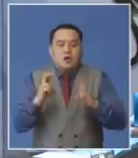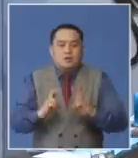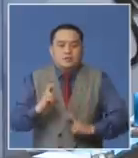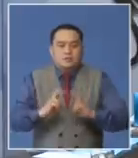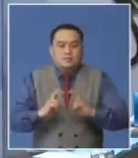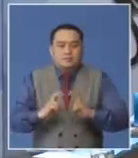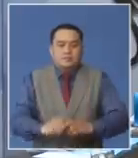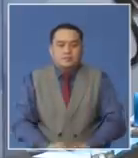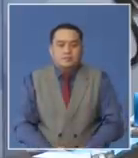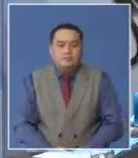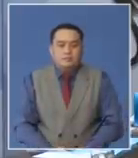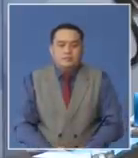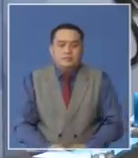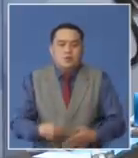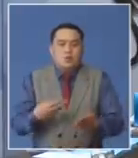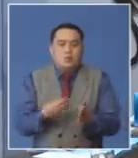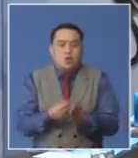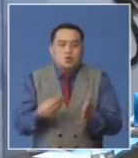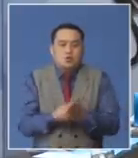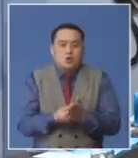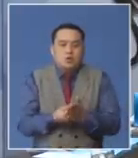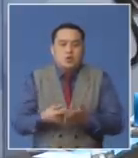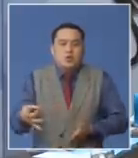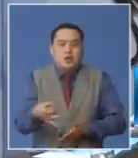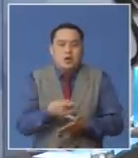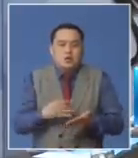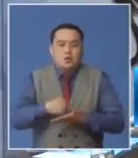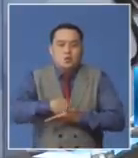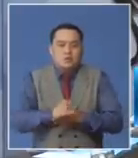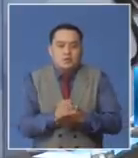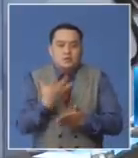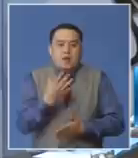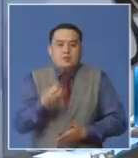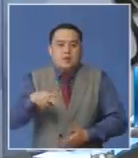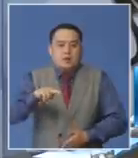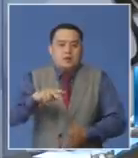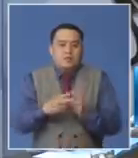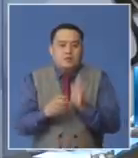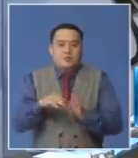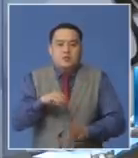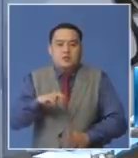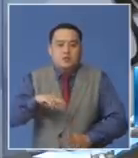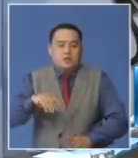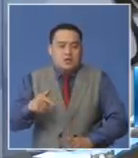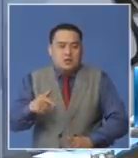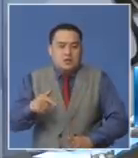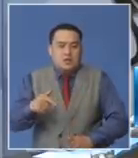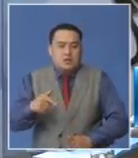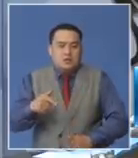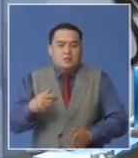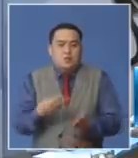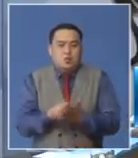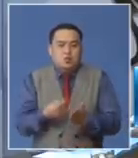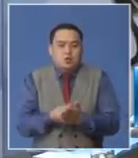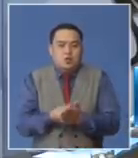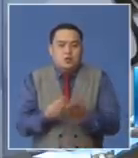бюджет района утверждена в размере 5 миллиарда восемьсот восемьдесят миллионов за счет бюджетных